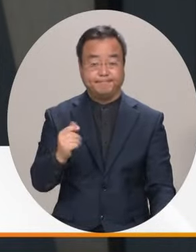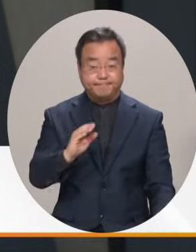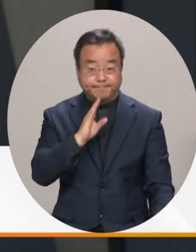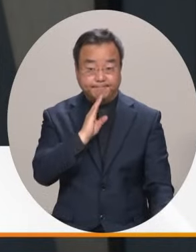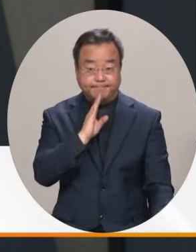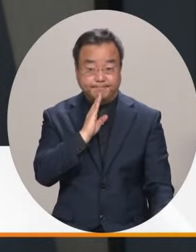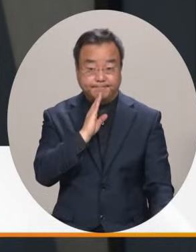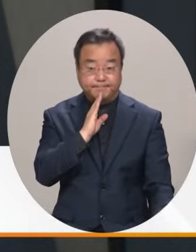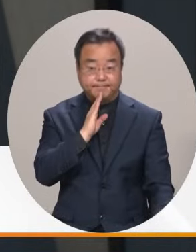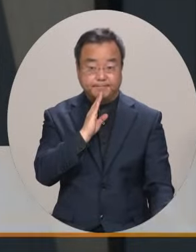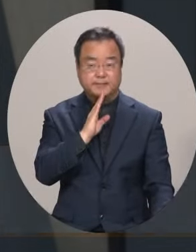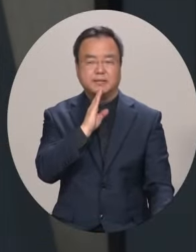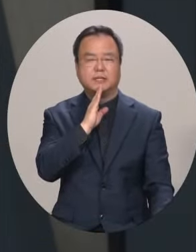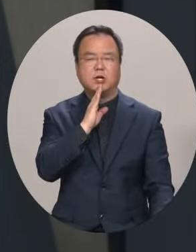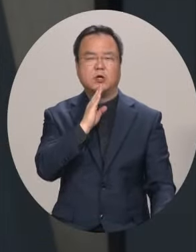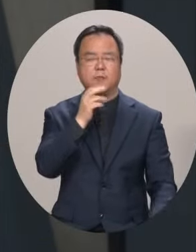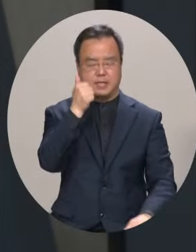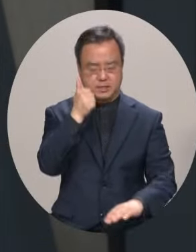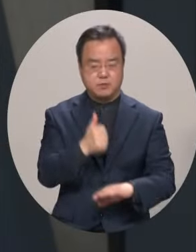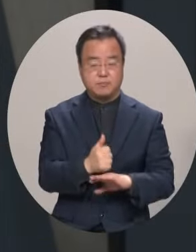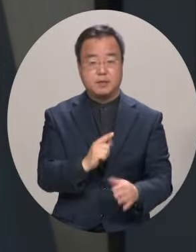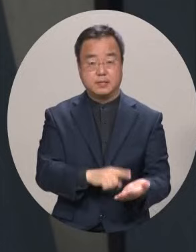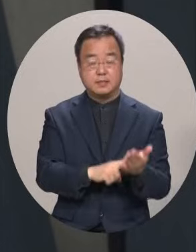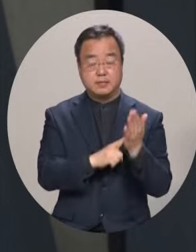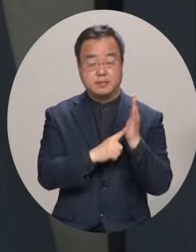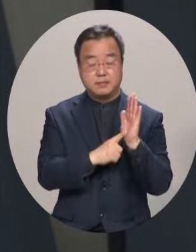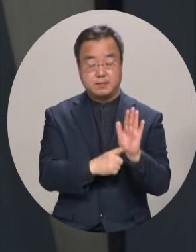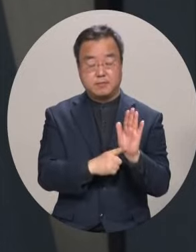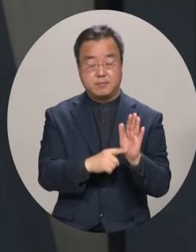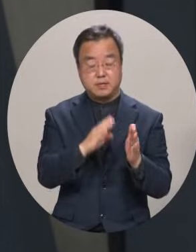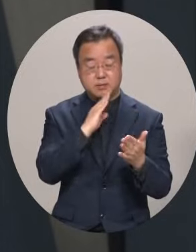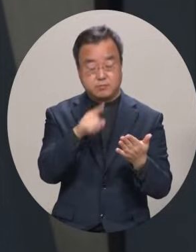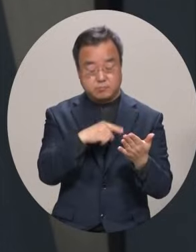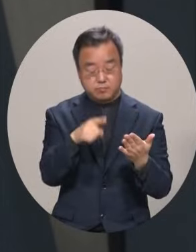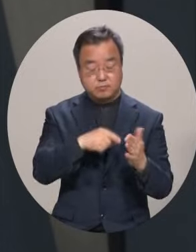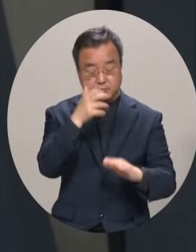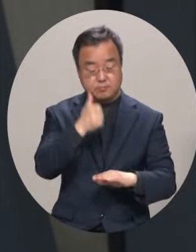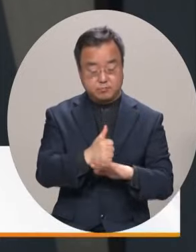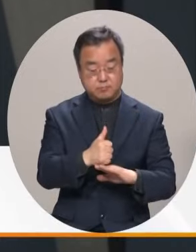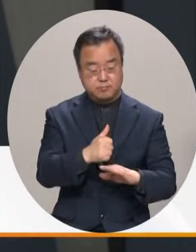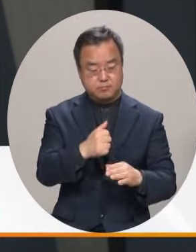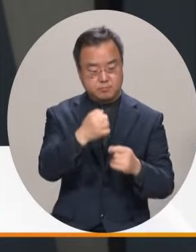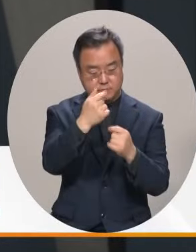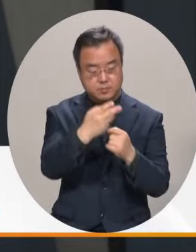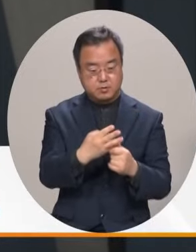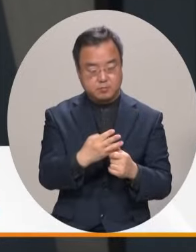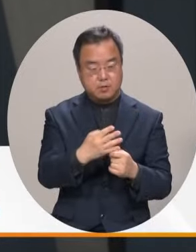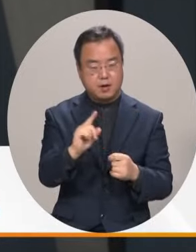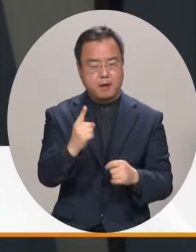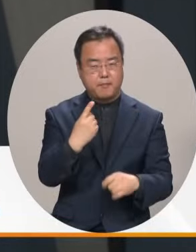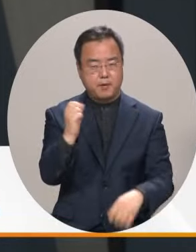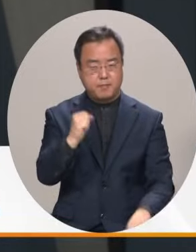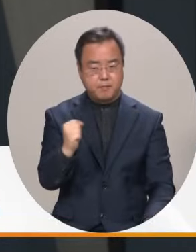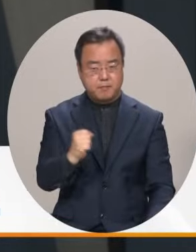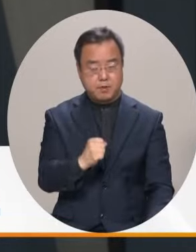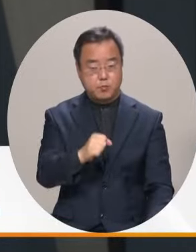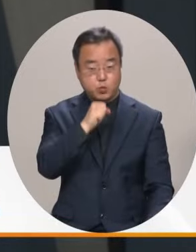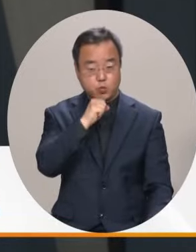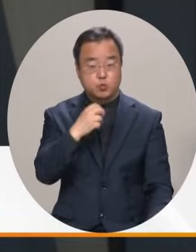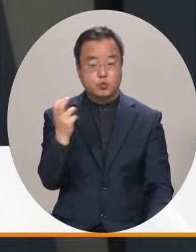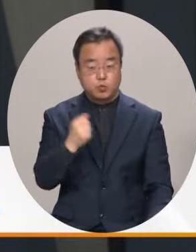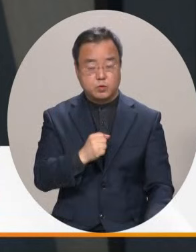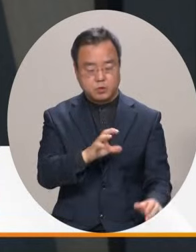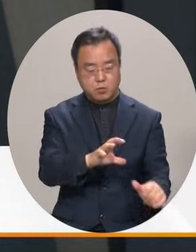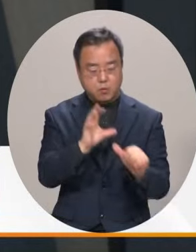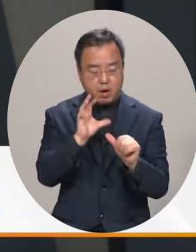실체적 결과가 나왔을 때 그 실체적 결과 성적표에 있는 등급과 100분의 점수를 가지고